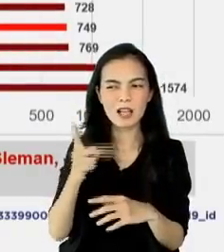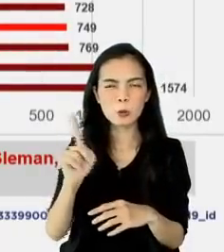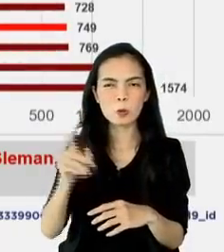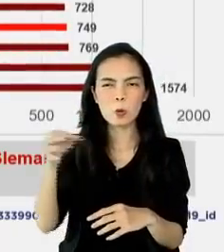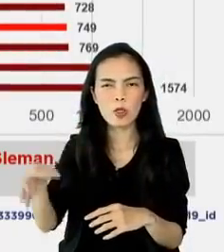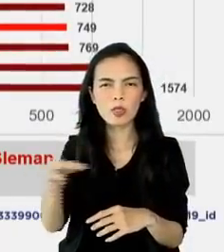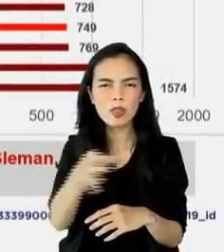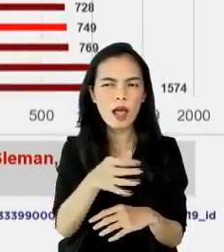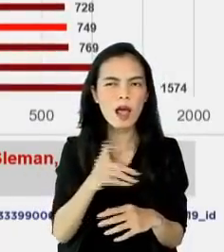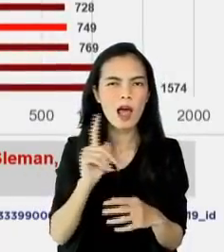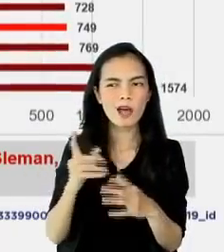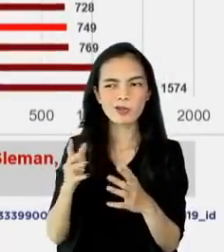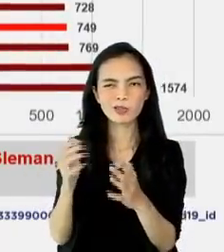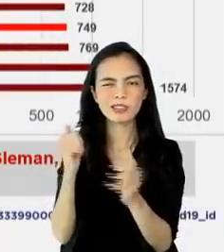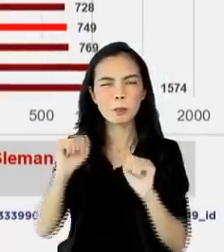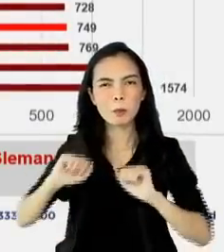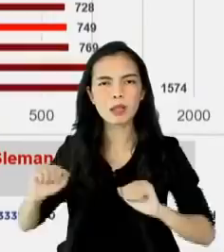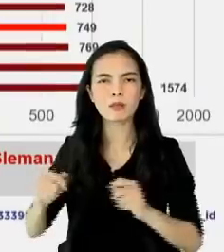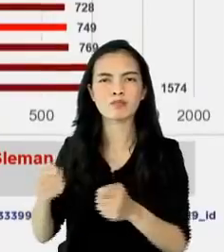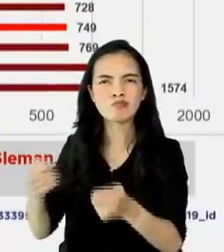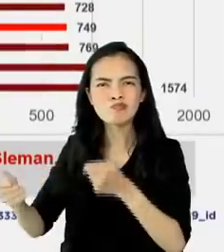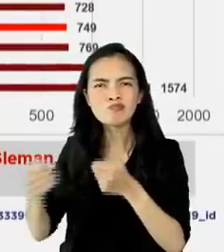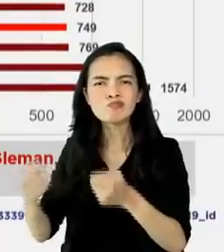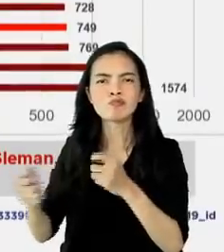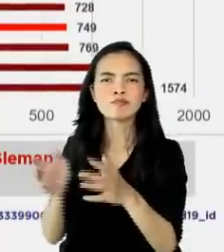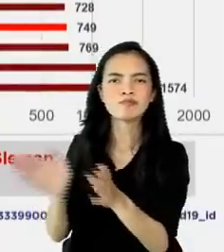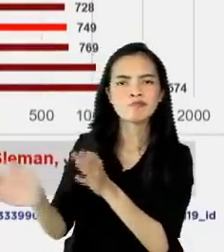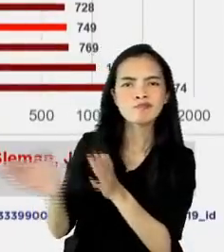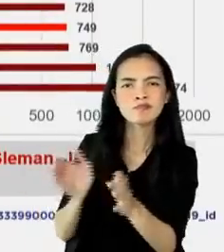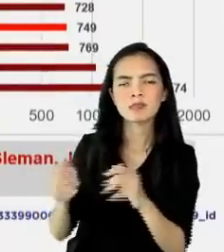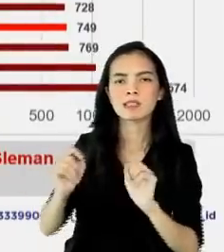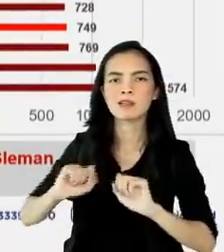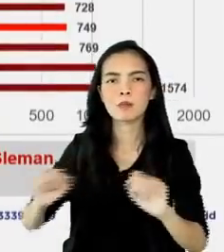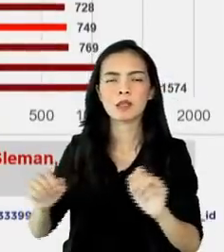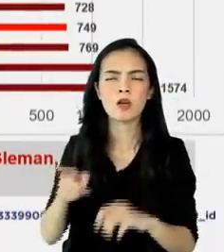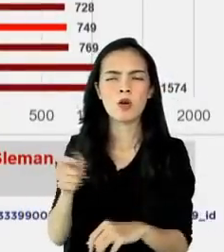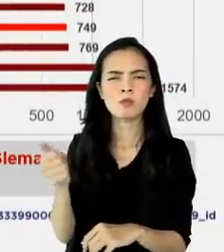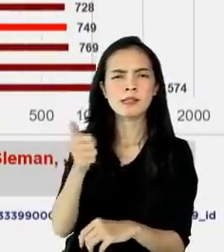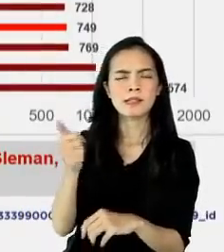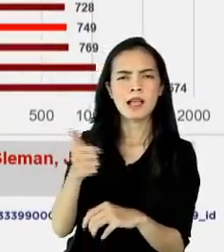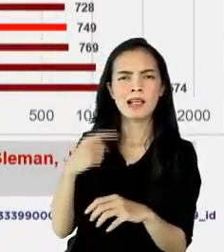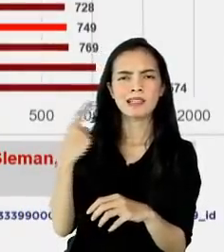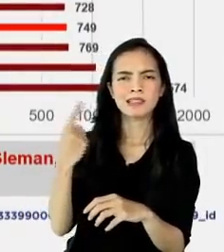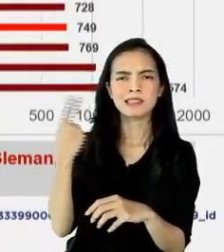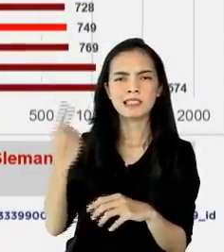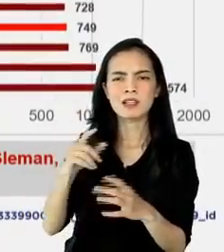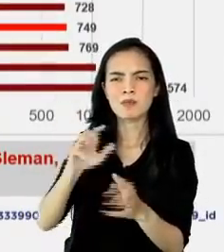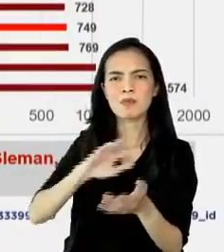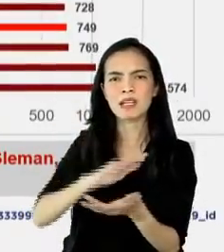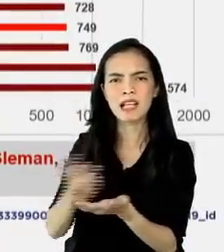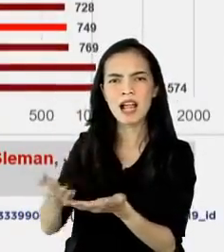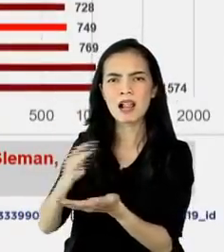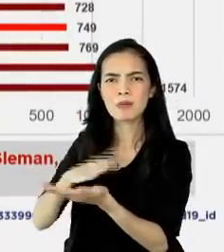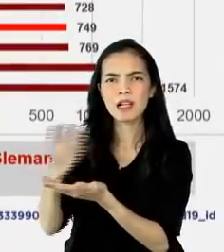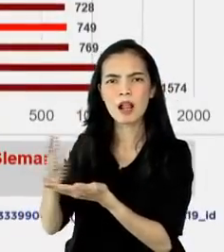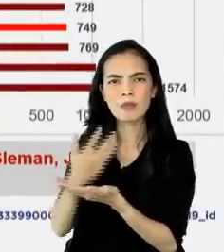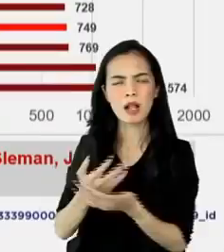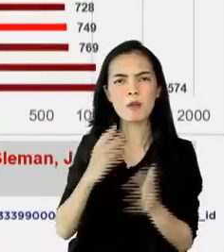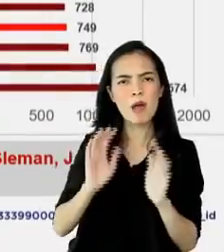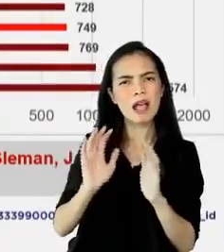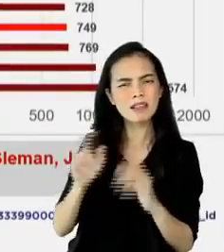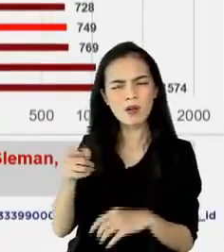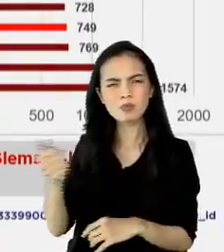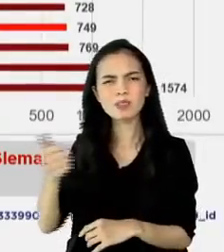untuk dijadikan sasaran intervensi. Kira-kira apa sih yang menyebabkan secara konsisten gitu ya jumlah kematiannya